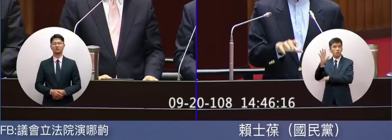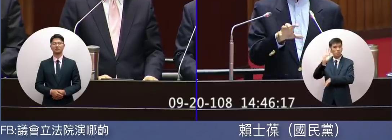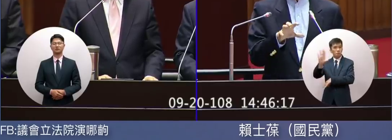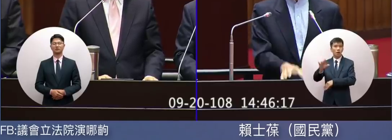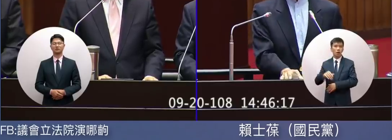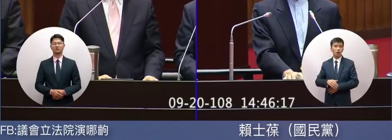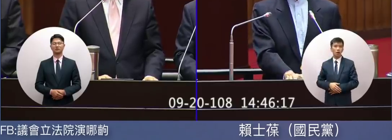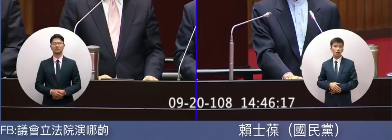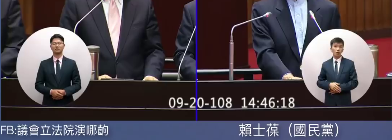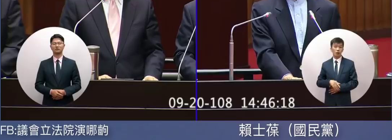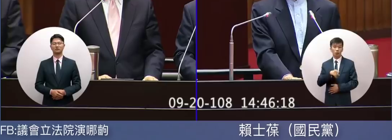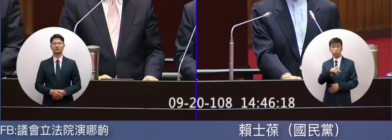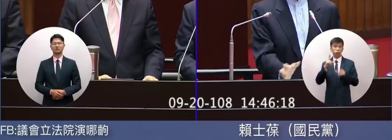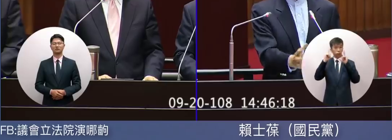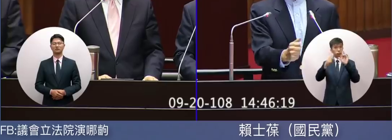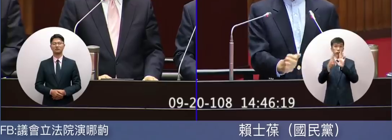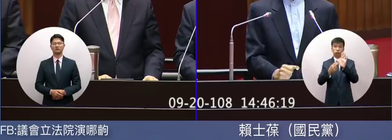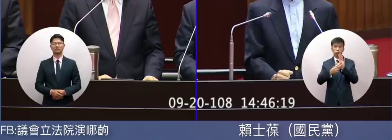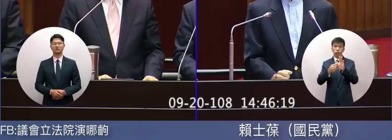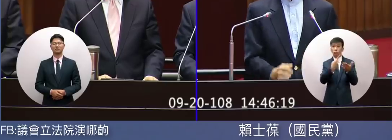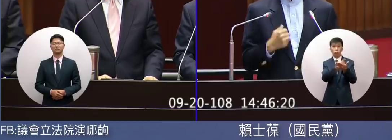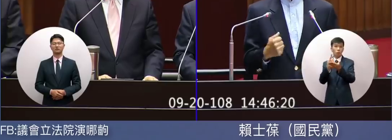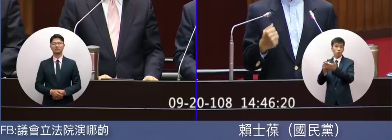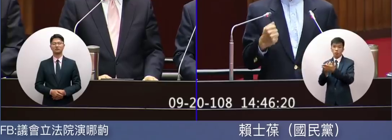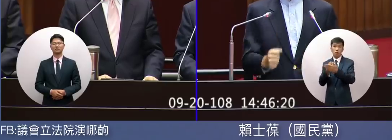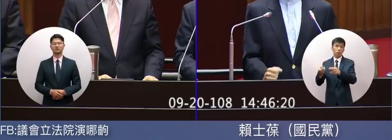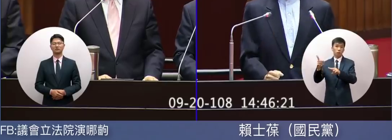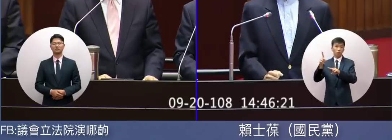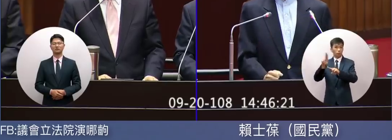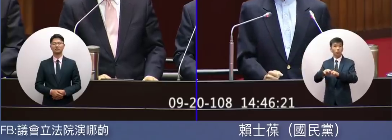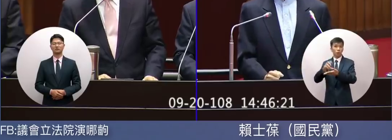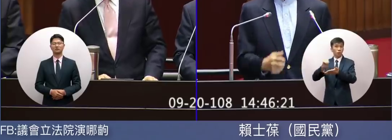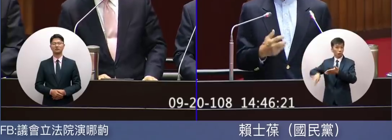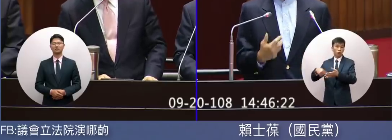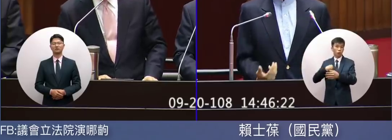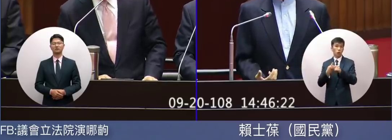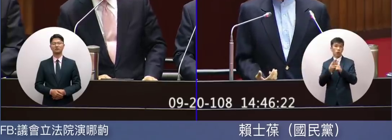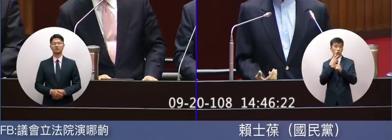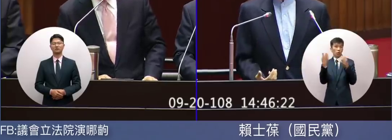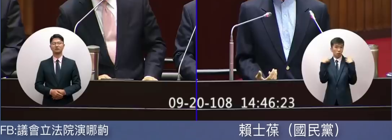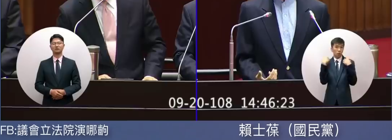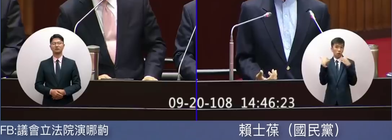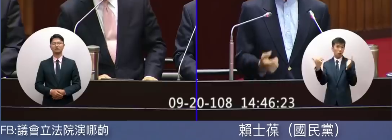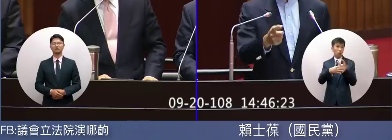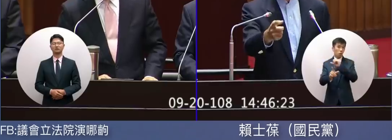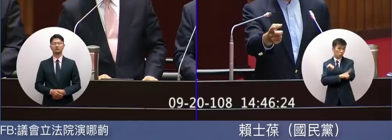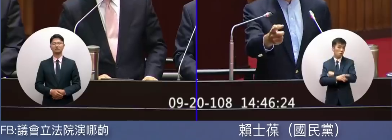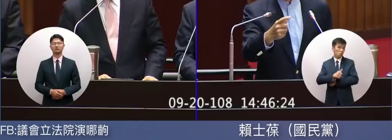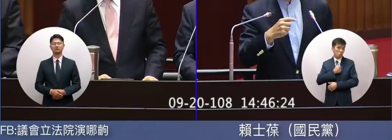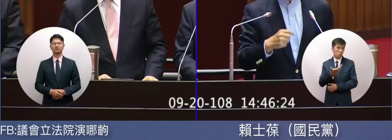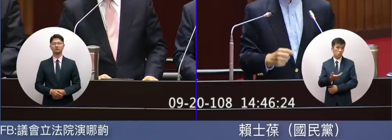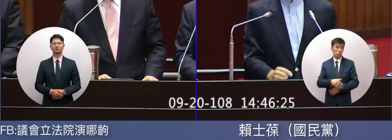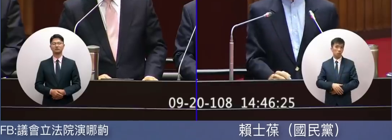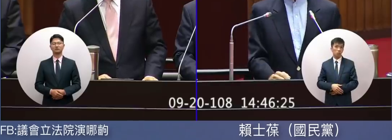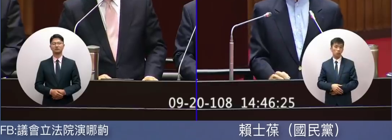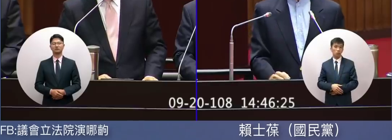你是说来全部取消，我中央负责， 结果你给我负责，请问你要不要